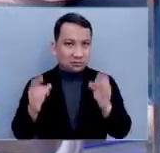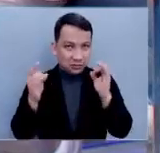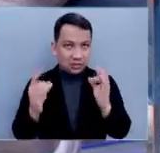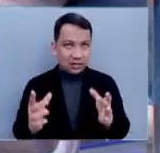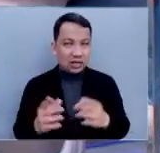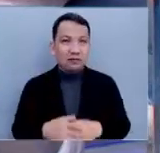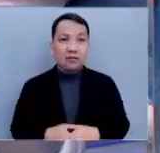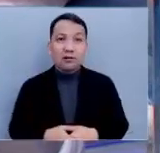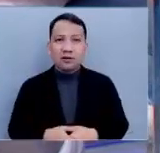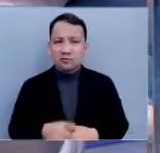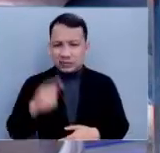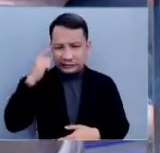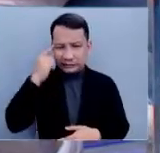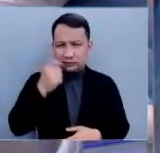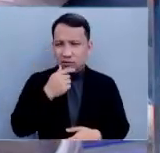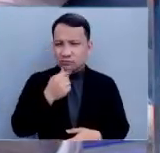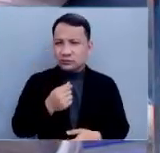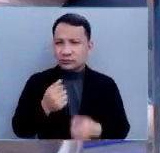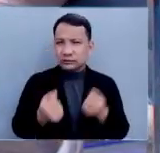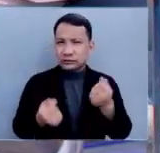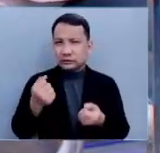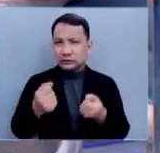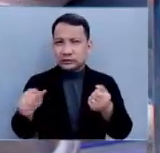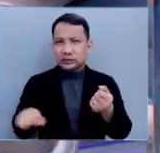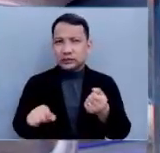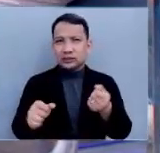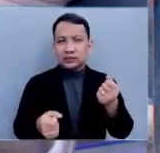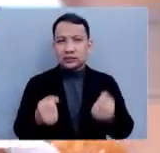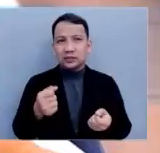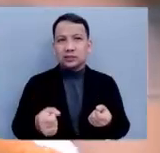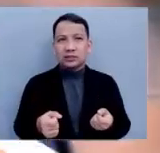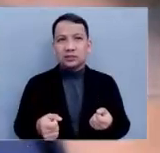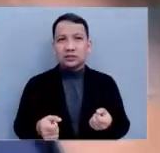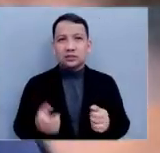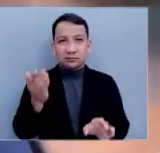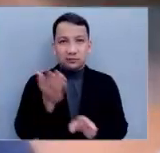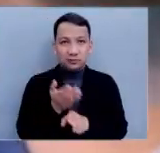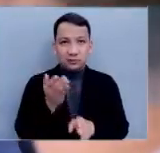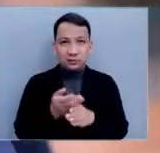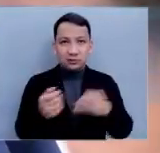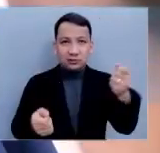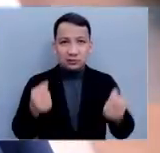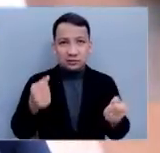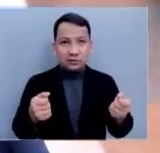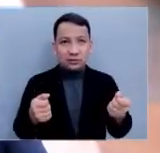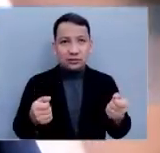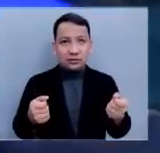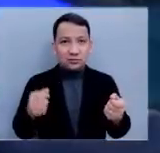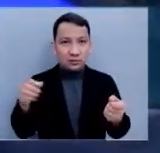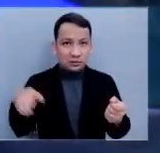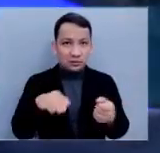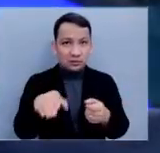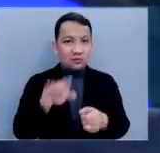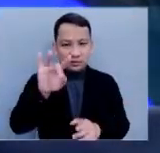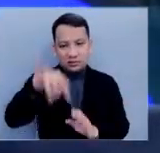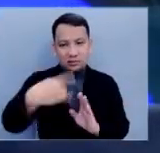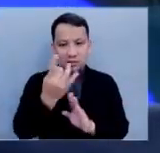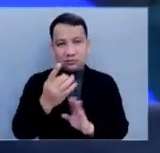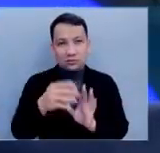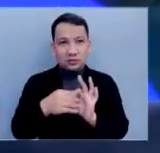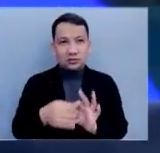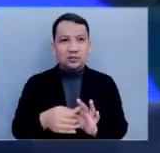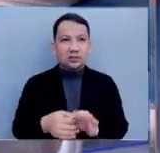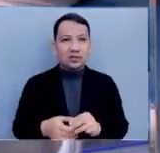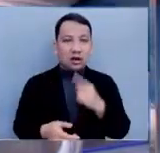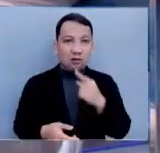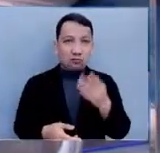Delikado. Naiisip ko yung mga nagda-drive, yung mga driver mm-hmm. ng yes. ating mga bus yeah, na mga bus, gym, bumiyahe ng mga 8 oras, 10 oras.